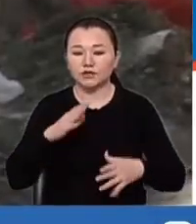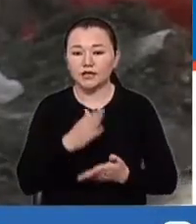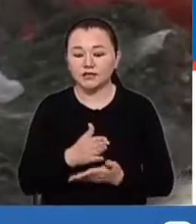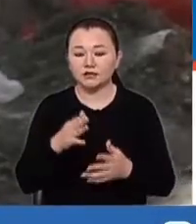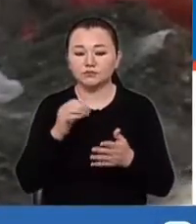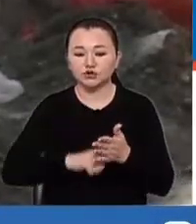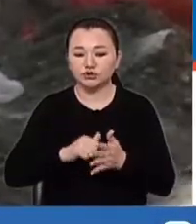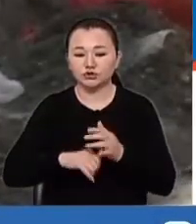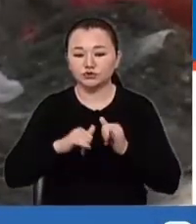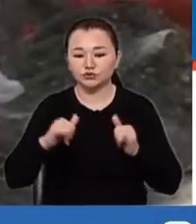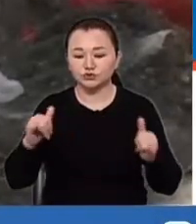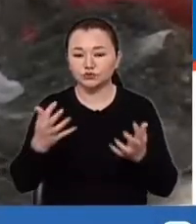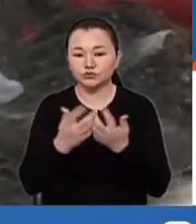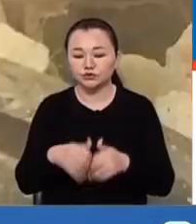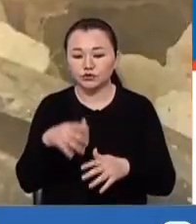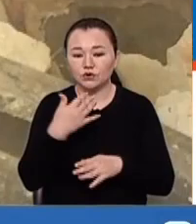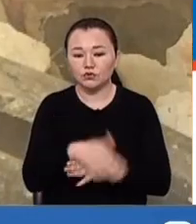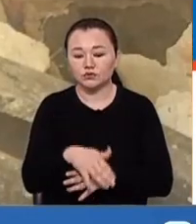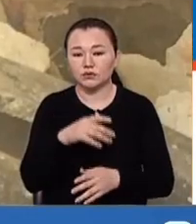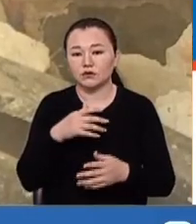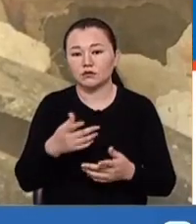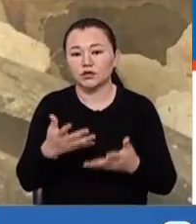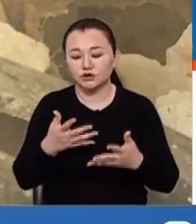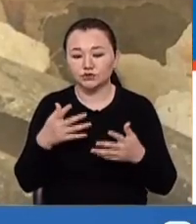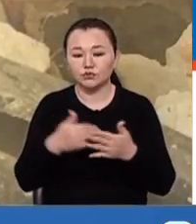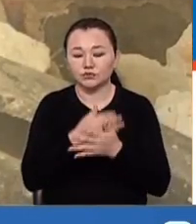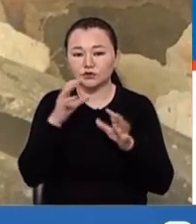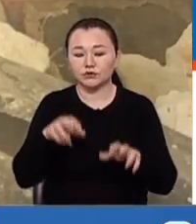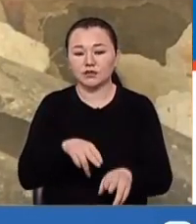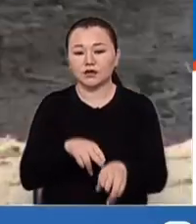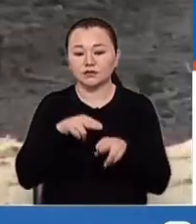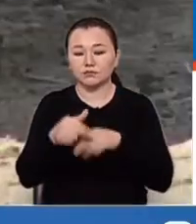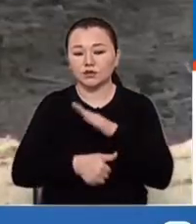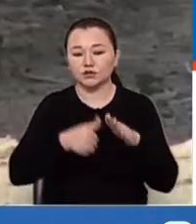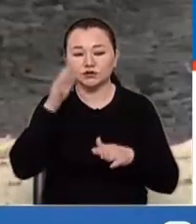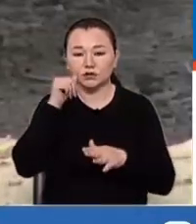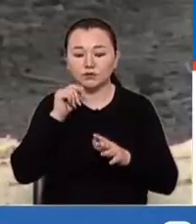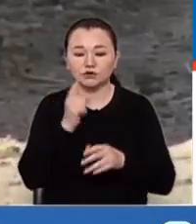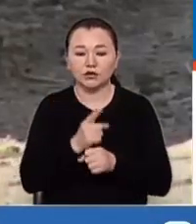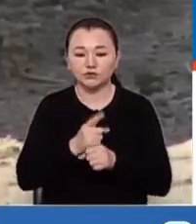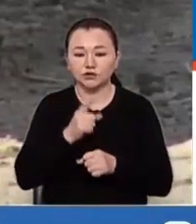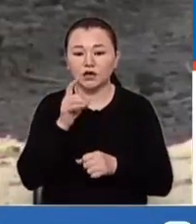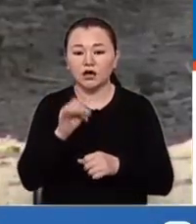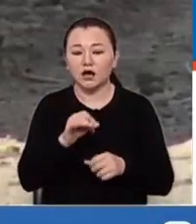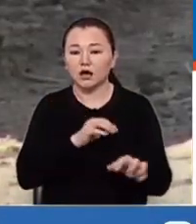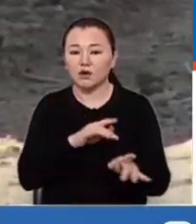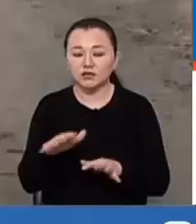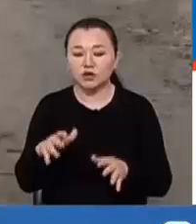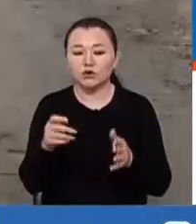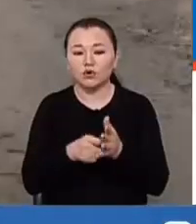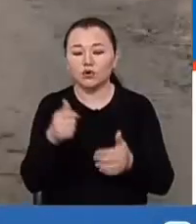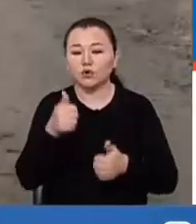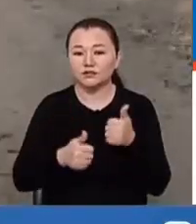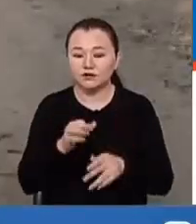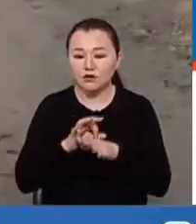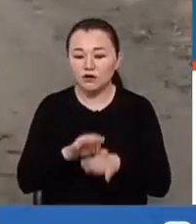роста числа бездомных собак на улицах очевидна. По новому закону отстрел бродячих животных запрещен. А вот процедура розыгрыша